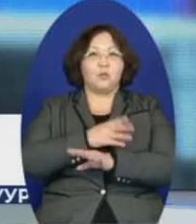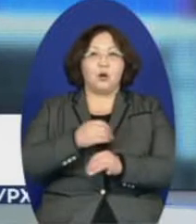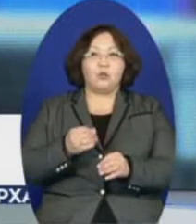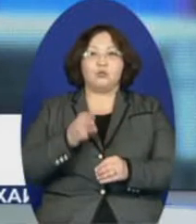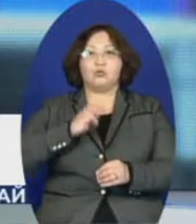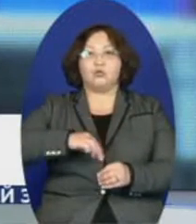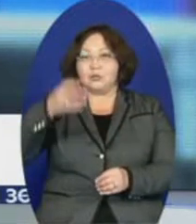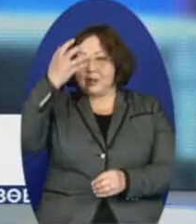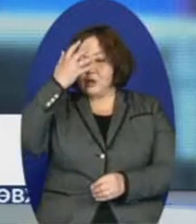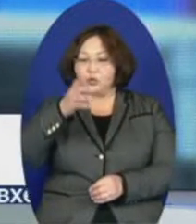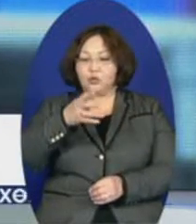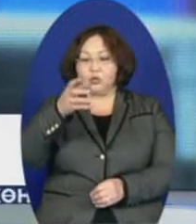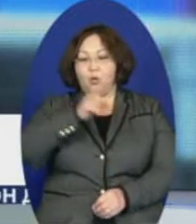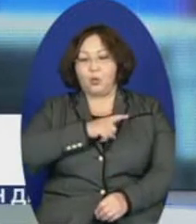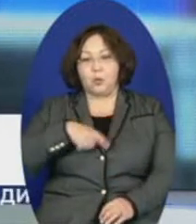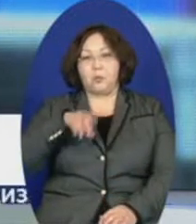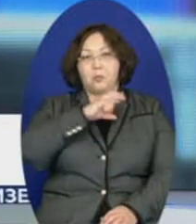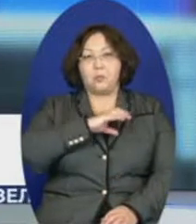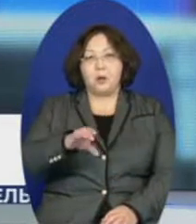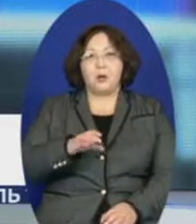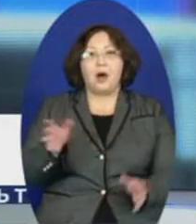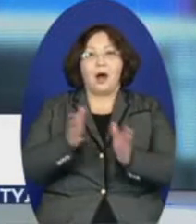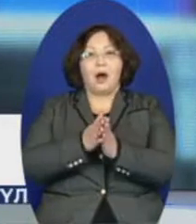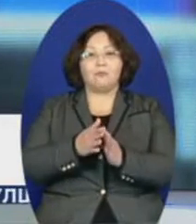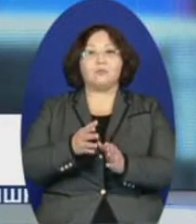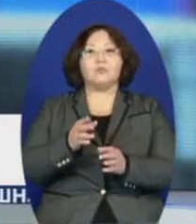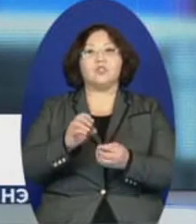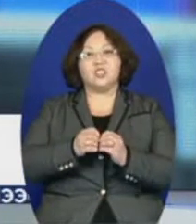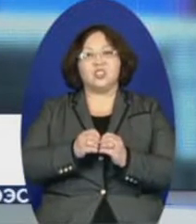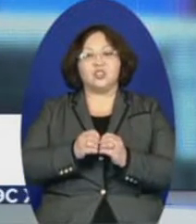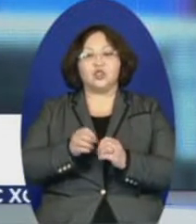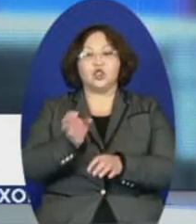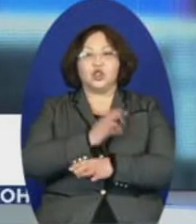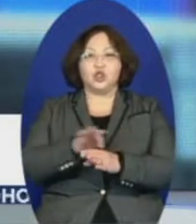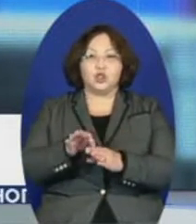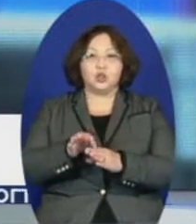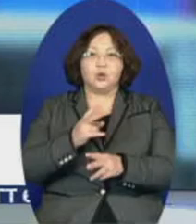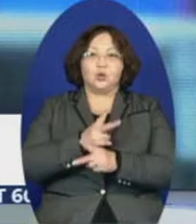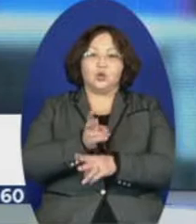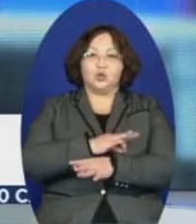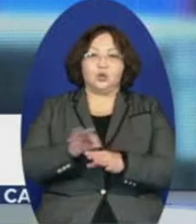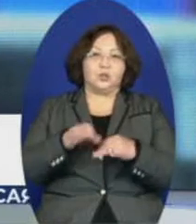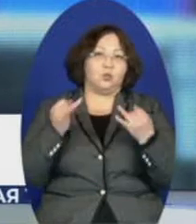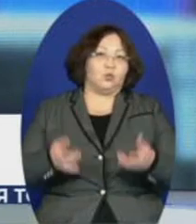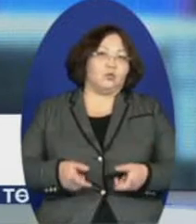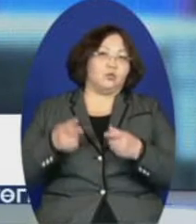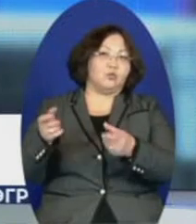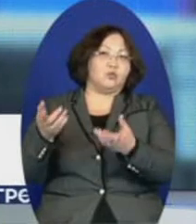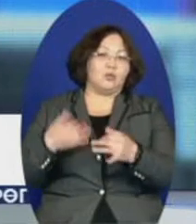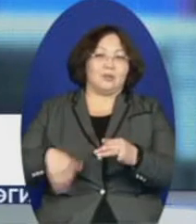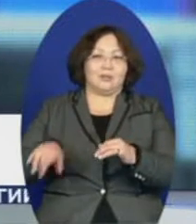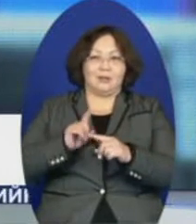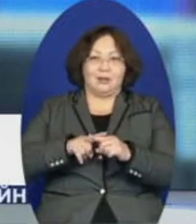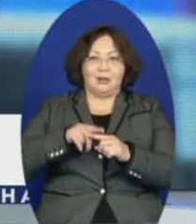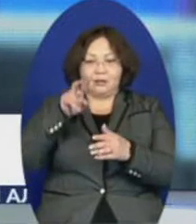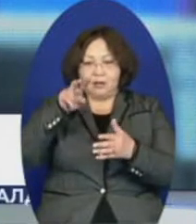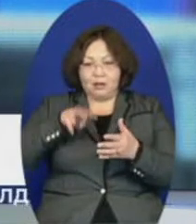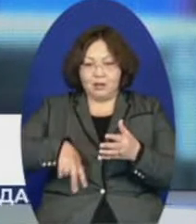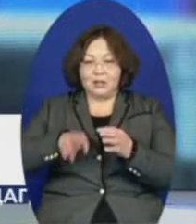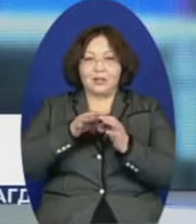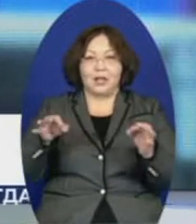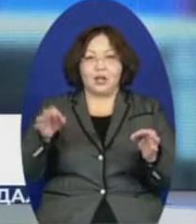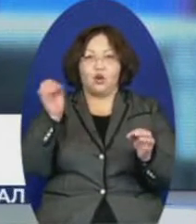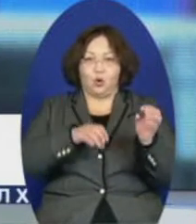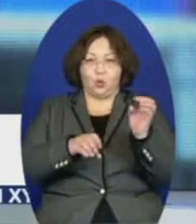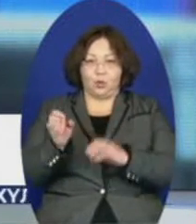газраас төр хувийн хөгжлийн түншлэлийн тухай хуулийн төслийг улсын хурлд өргөн барьсан юм. Уг хуулийн төсөлд эргэж харах зайлшгүй тусах асуудлууд